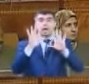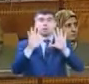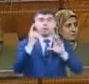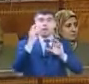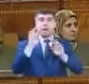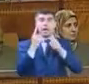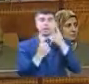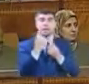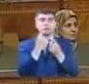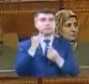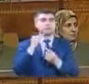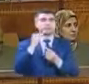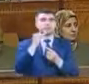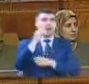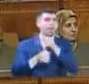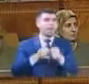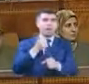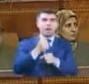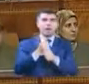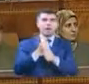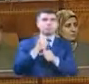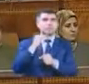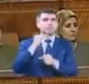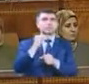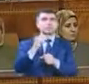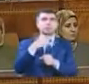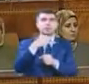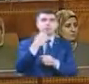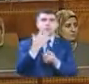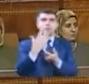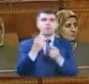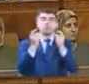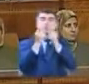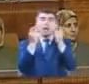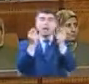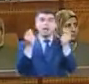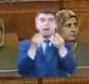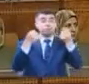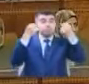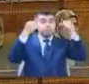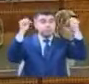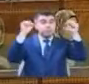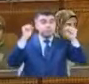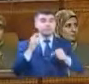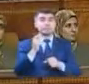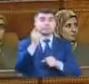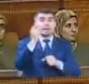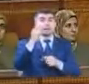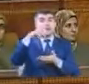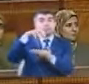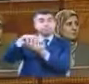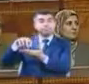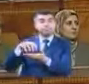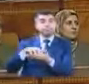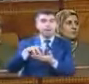عندنا موعد سنوي مع شبح اسمه أمانديس الشمال والاحتجاجات الآن اللي كاين في مدن الشمال